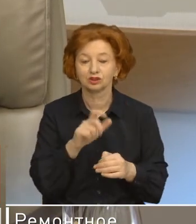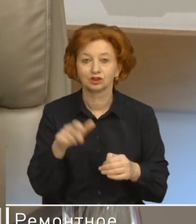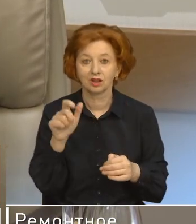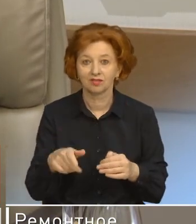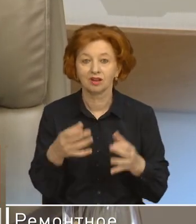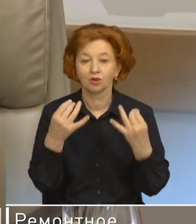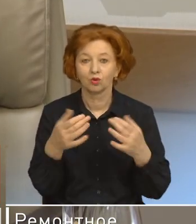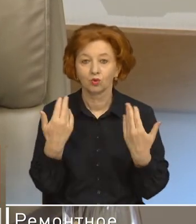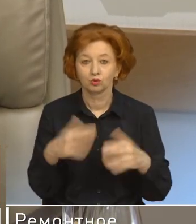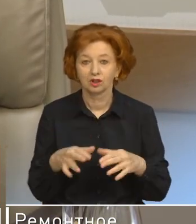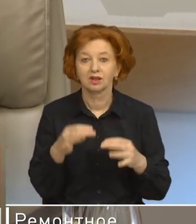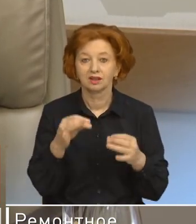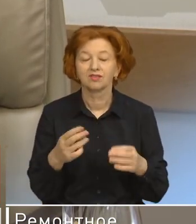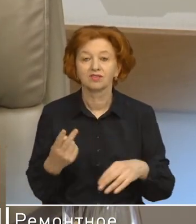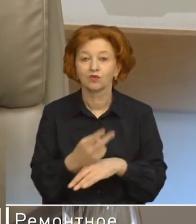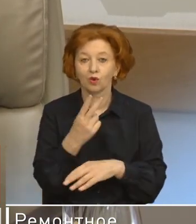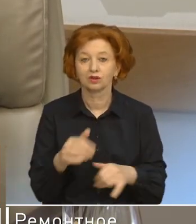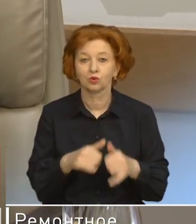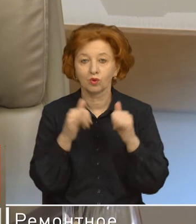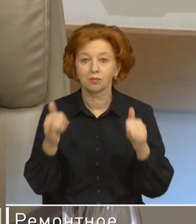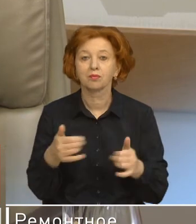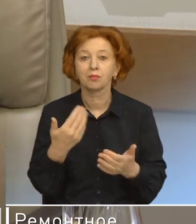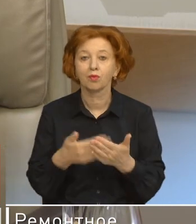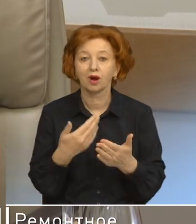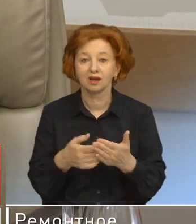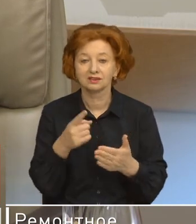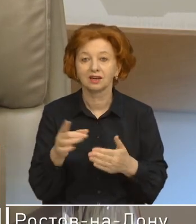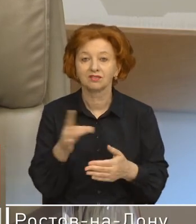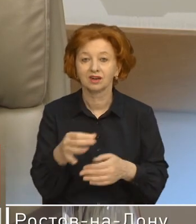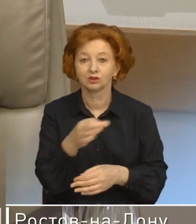самозанятых вдвое. По этому показателю наш регион на 6-м месте в стране.